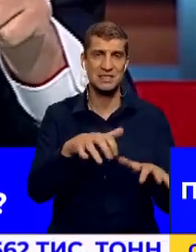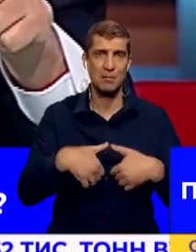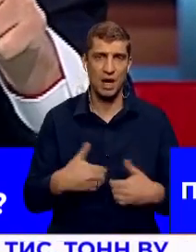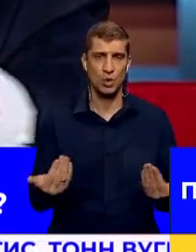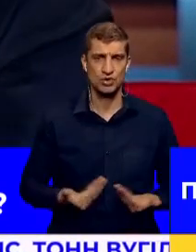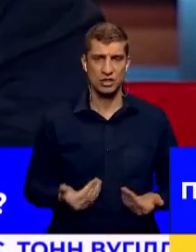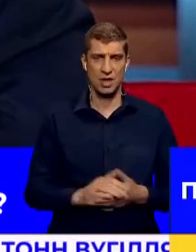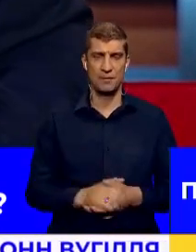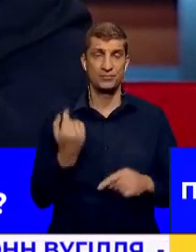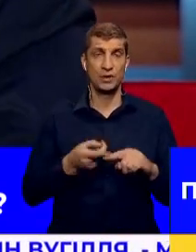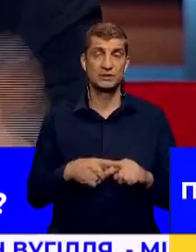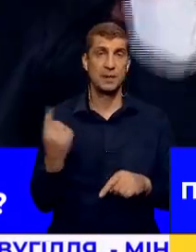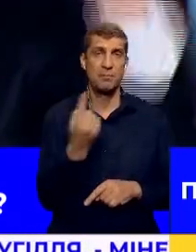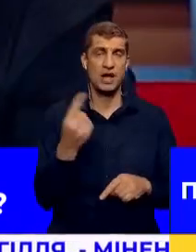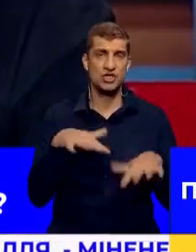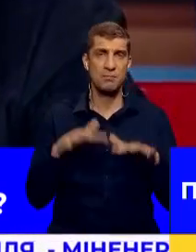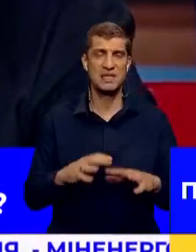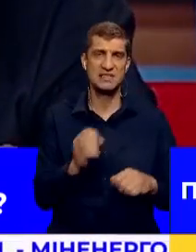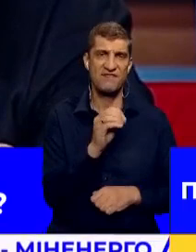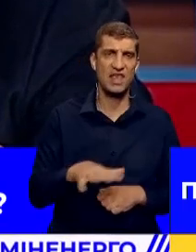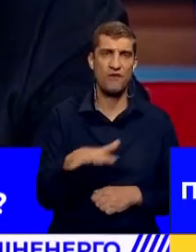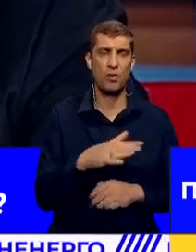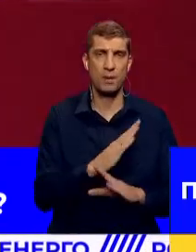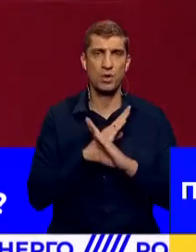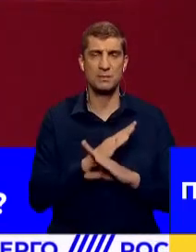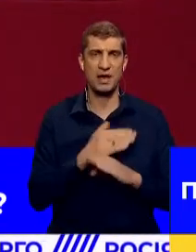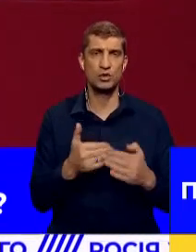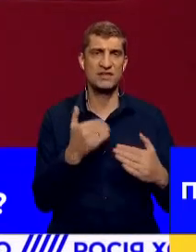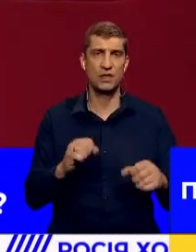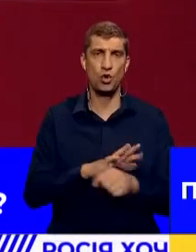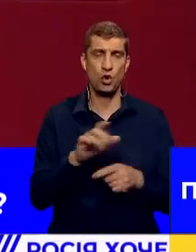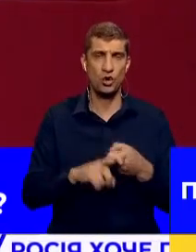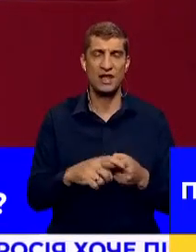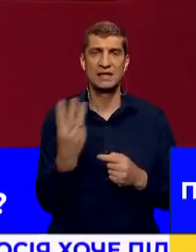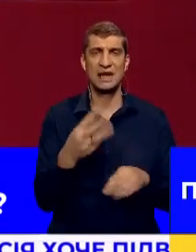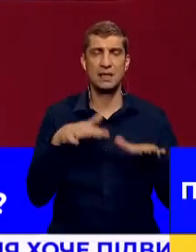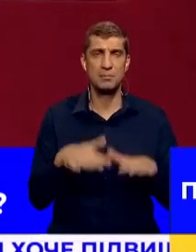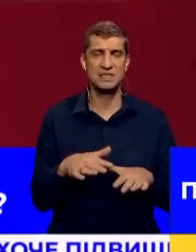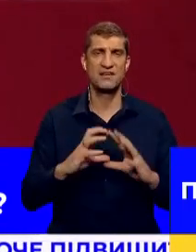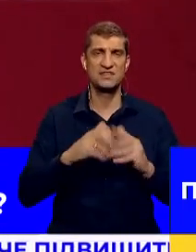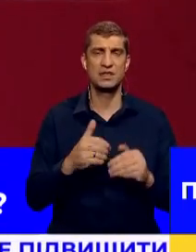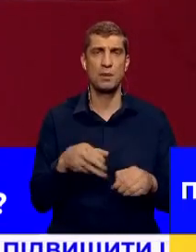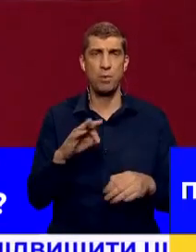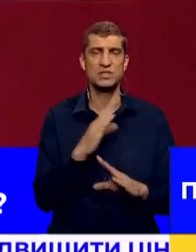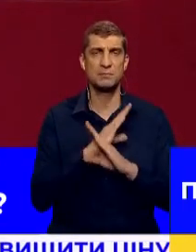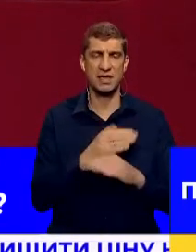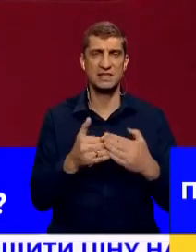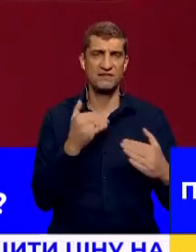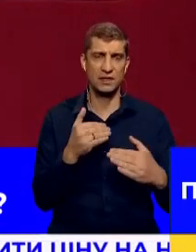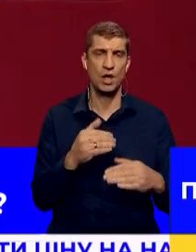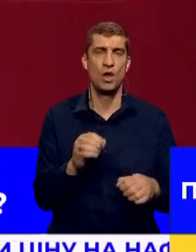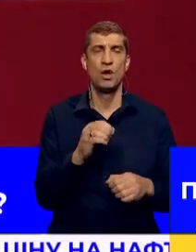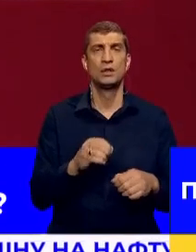забирають життя. Оце перше місце в Європі по смертності від корони. Третє місце в світі по смертності від корони. Ми,